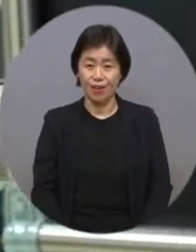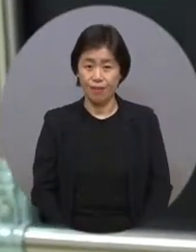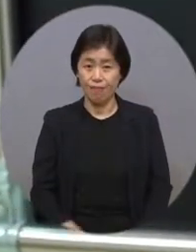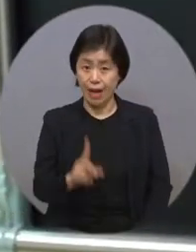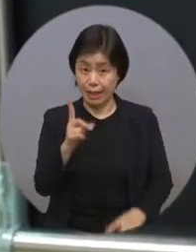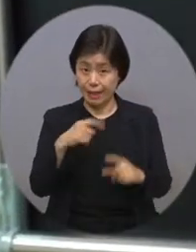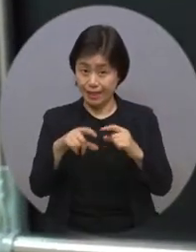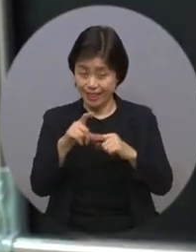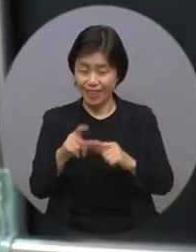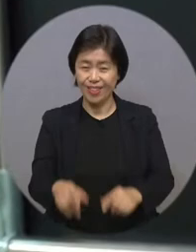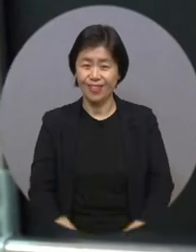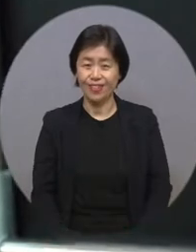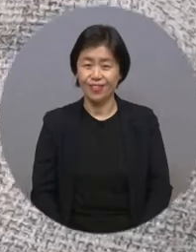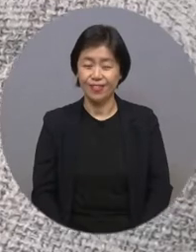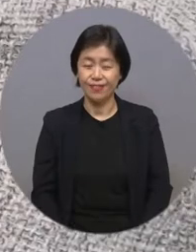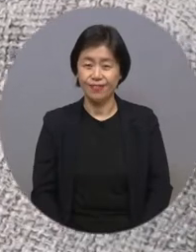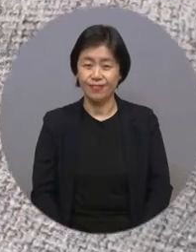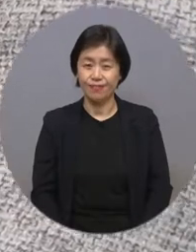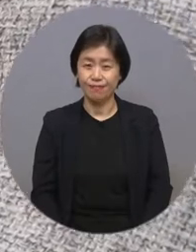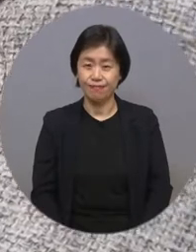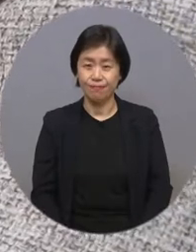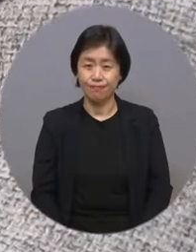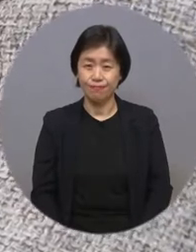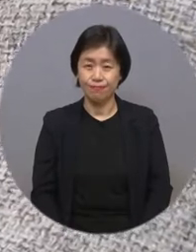한 번만 더 해볼게요. 네.